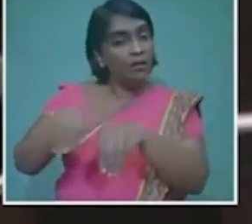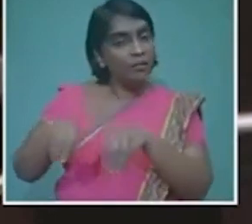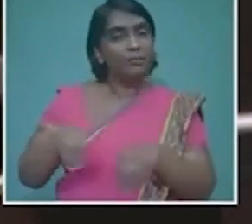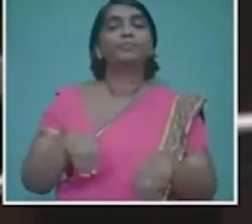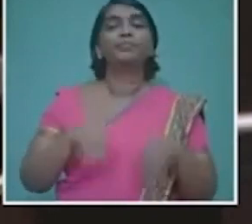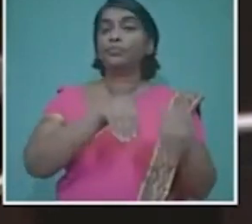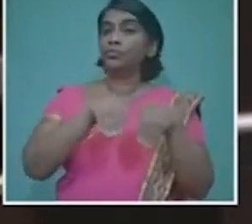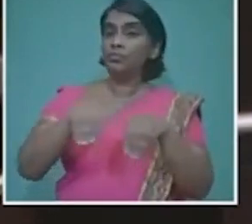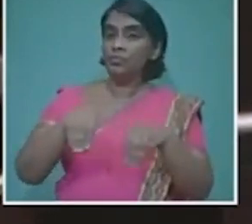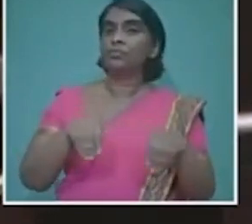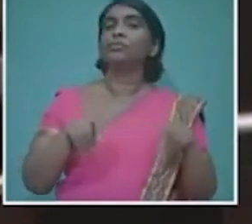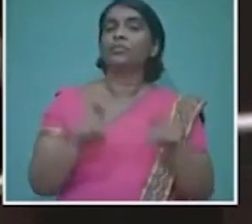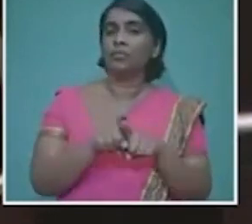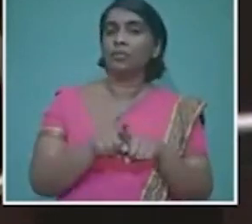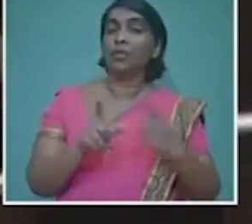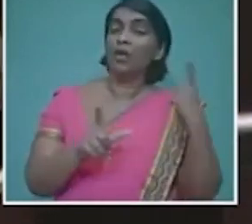ශේෂ්ත්‍රය